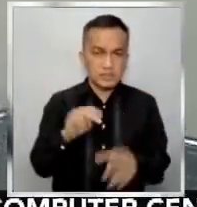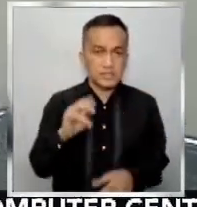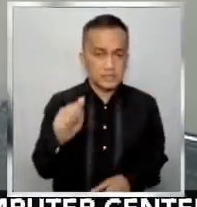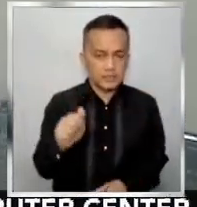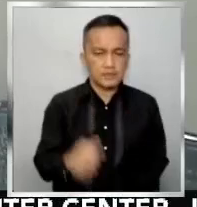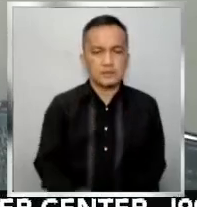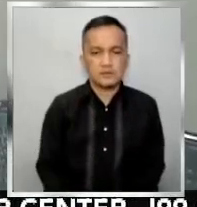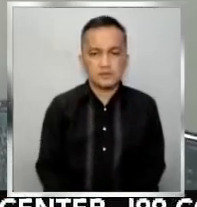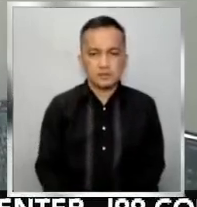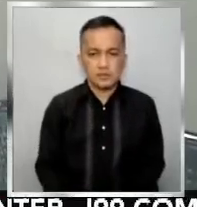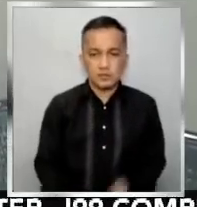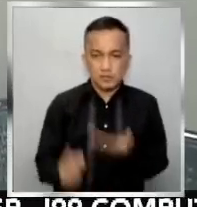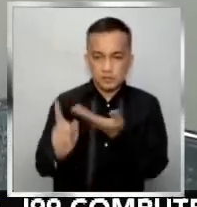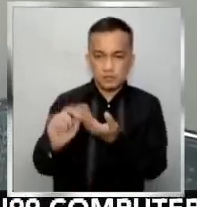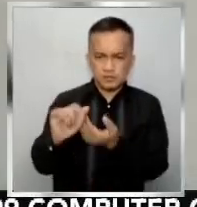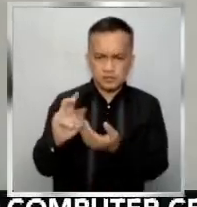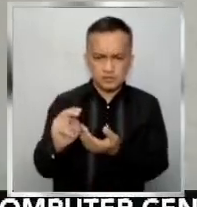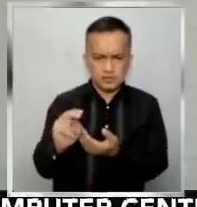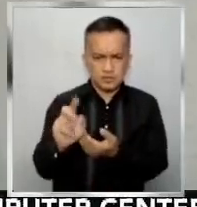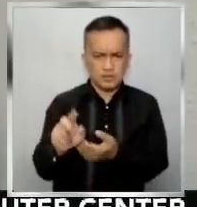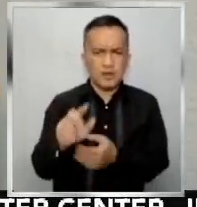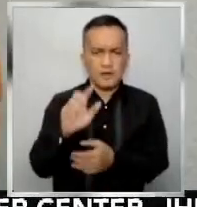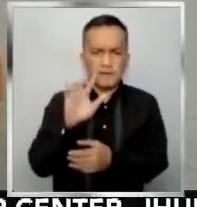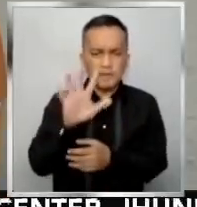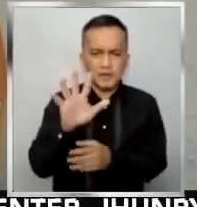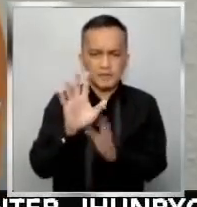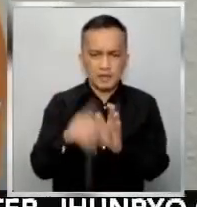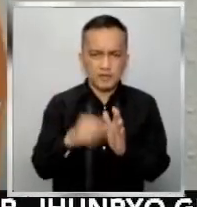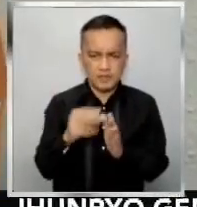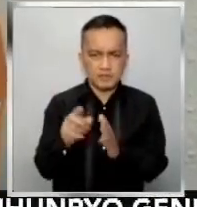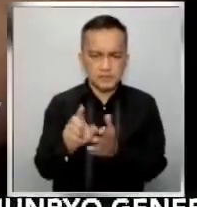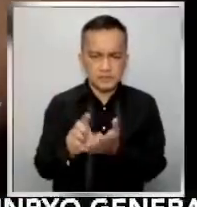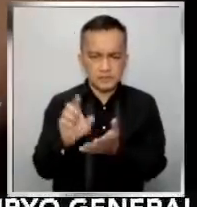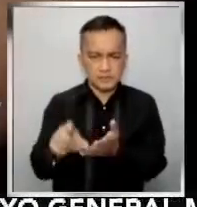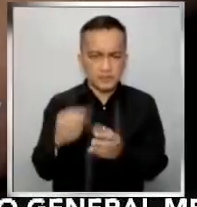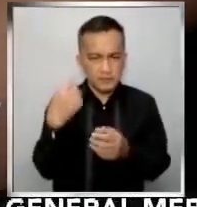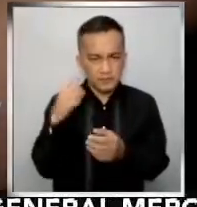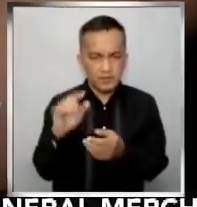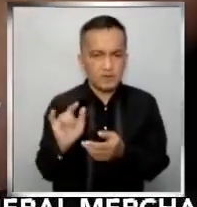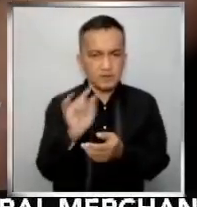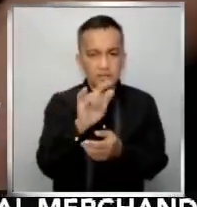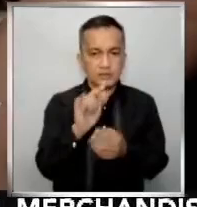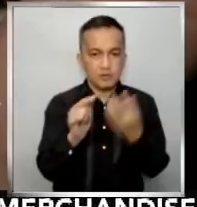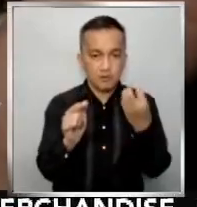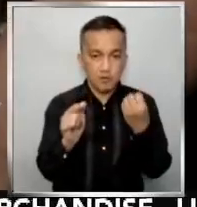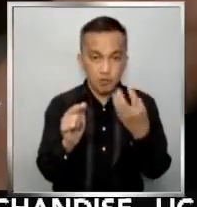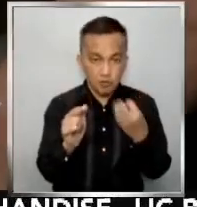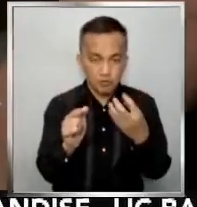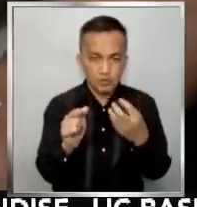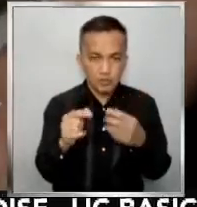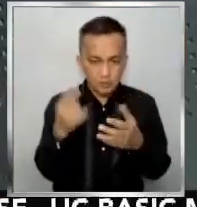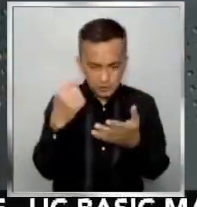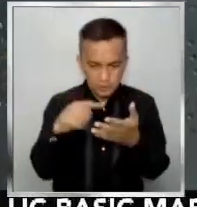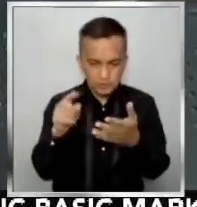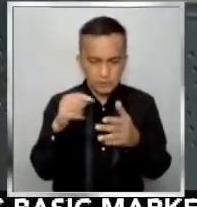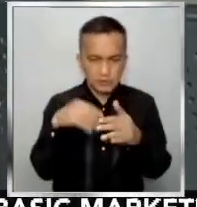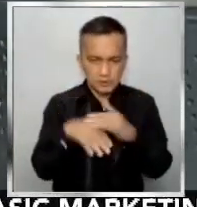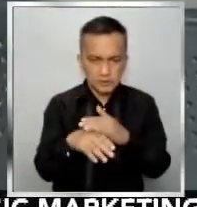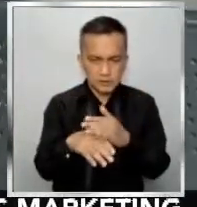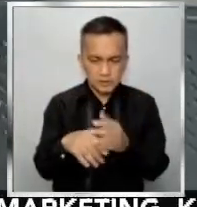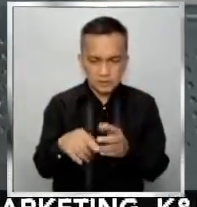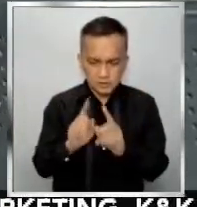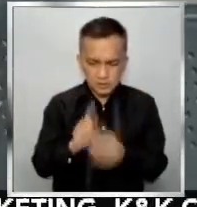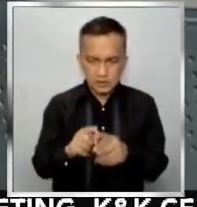Joy, mahigit 5 oras ang inilaan para sa kanilang flight pa Hong Kong. Matapos mag-check-in, sinagutan na agad ni Joy